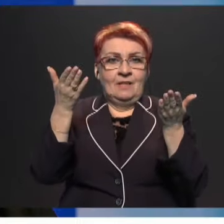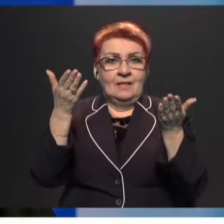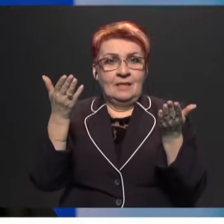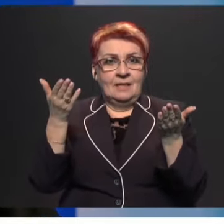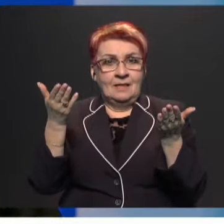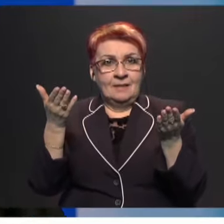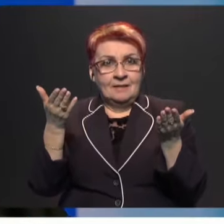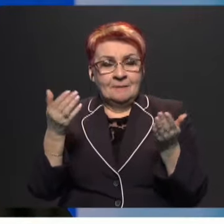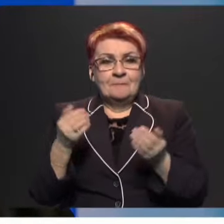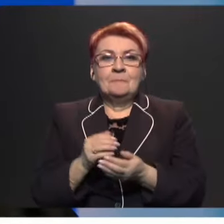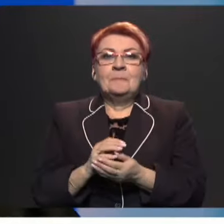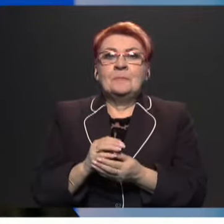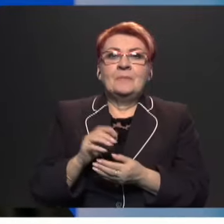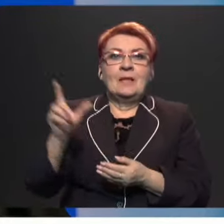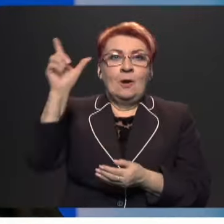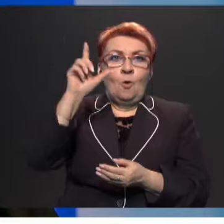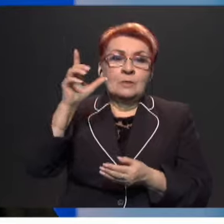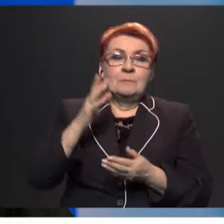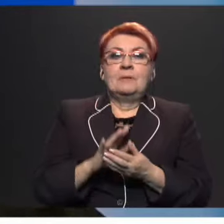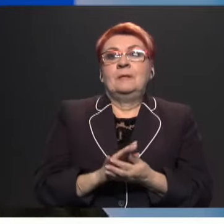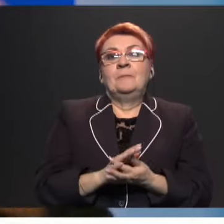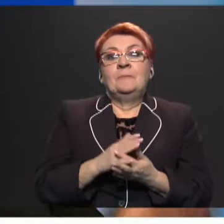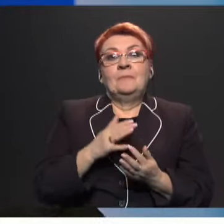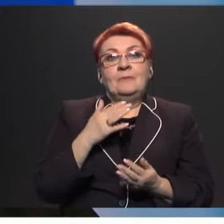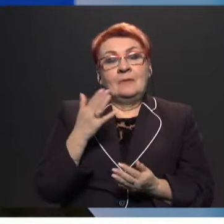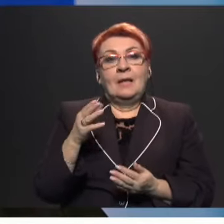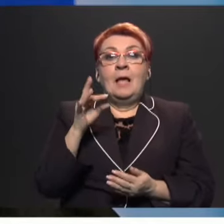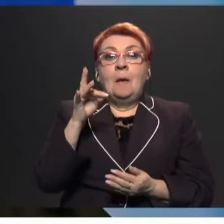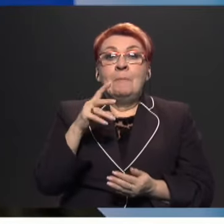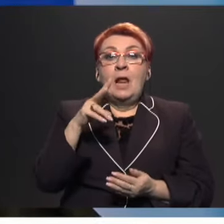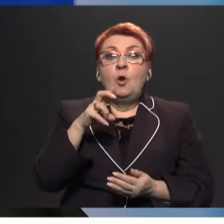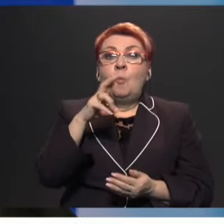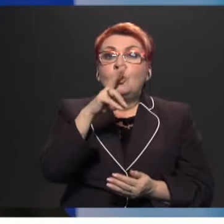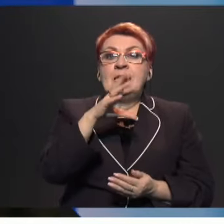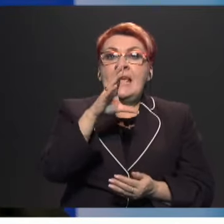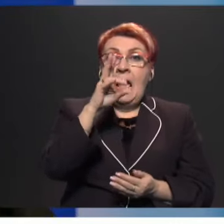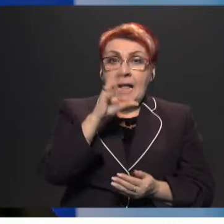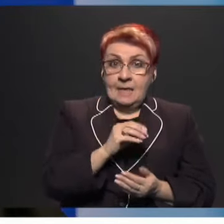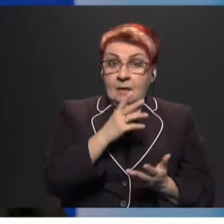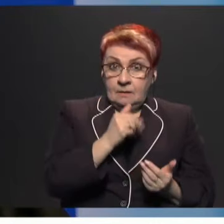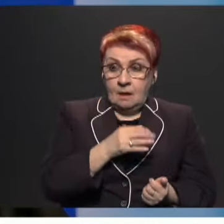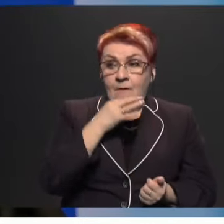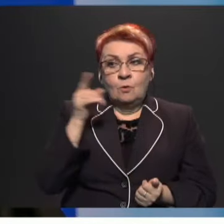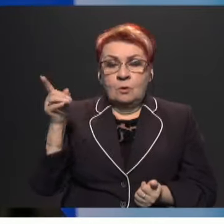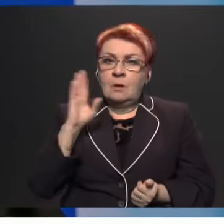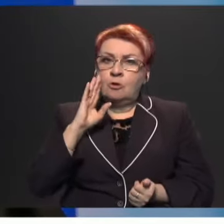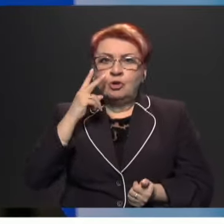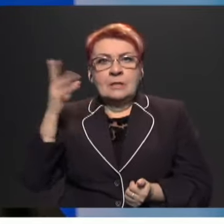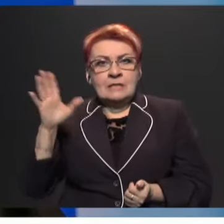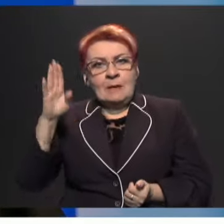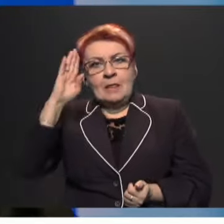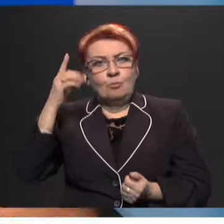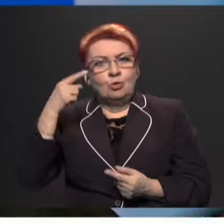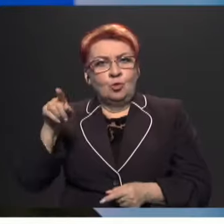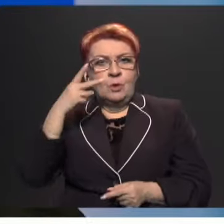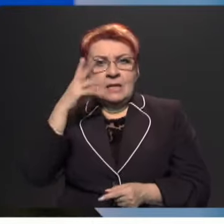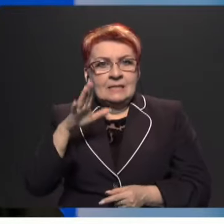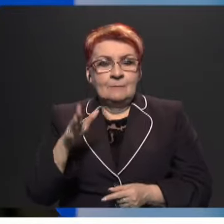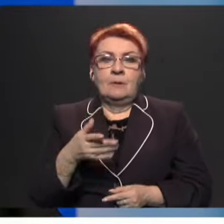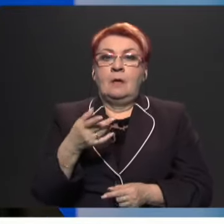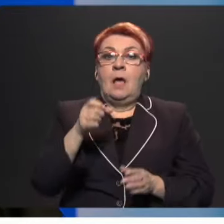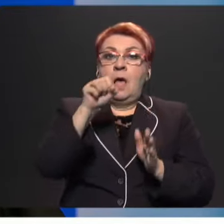не смотри с вожделением вообще на лицо противоположного пола. Сказано не гневайся, я говорю, вообще. Как не